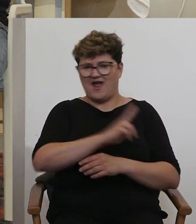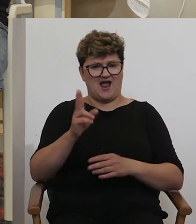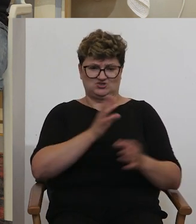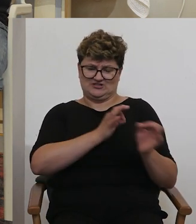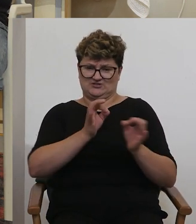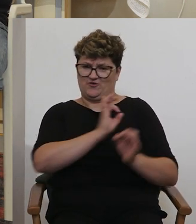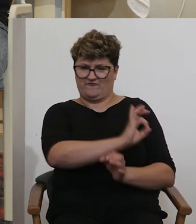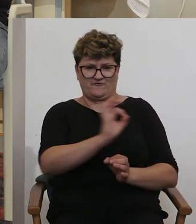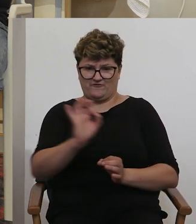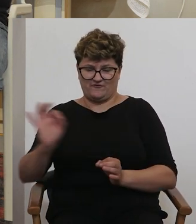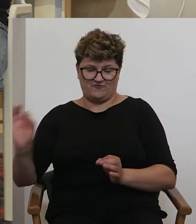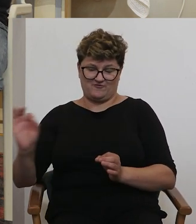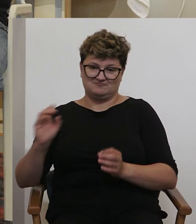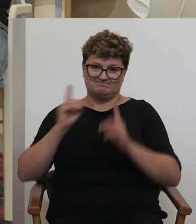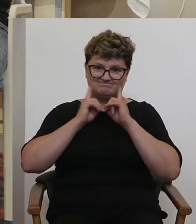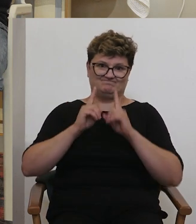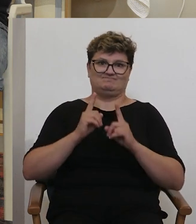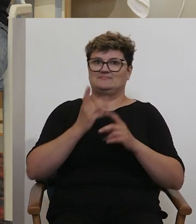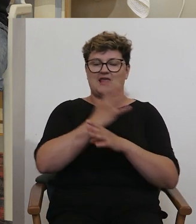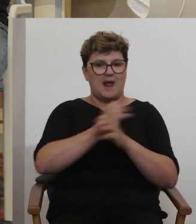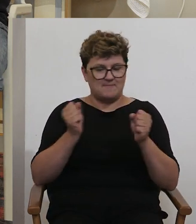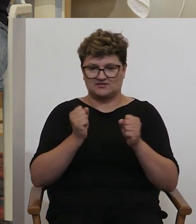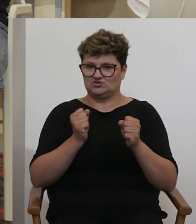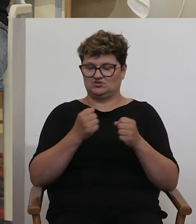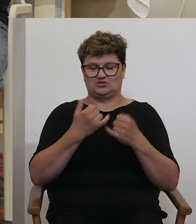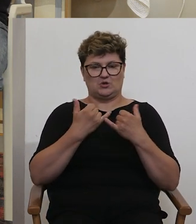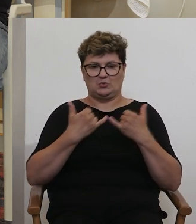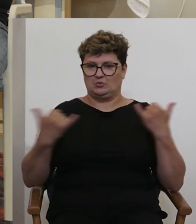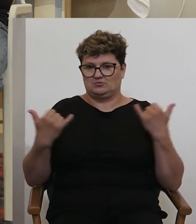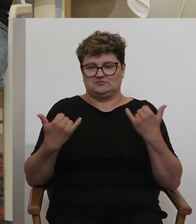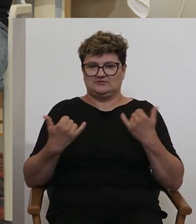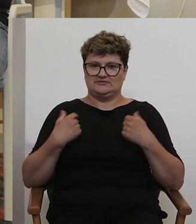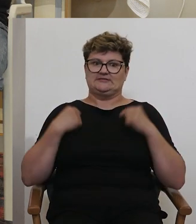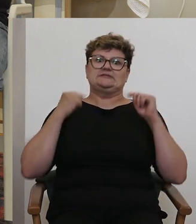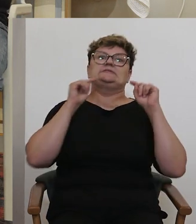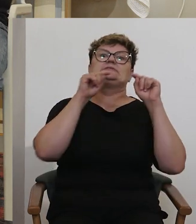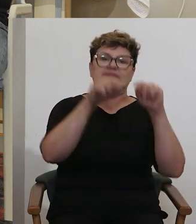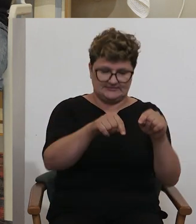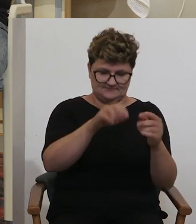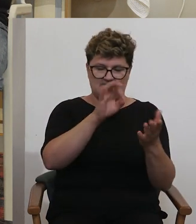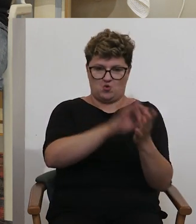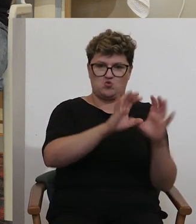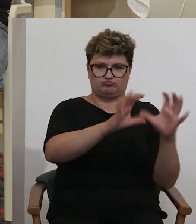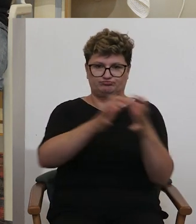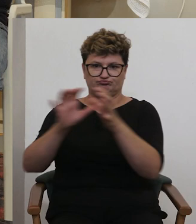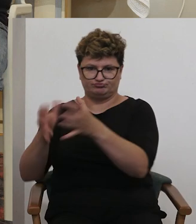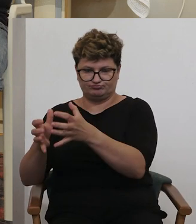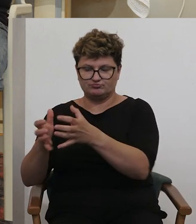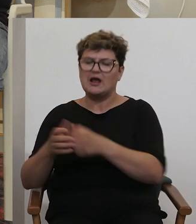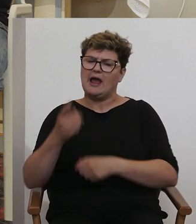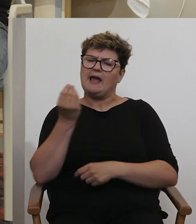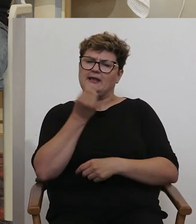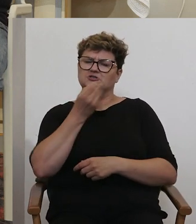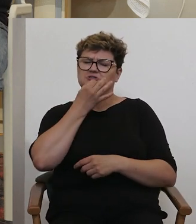najczęściej bardzo dramatyczną i która wiodła go właśnie do tej formacji. Ale jeszcze zanim przejdziemy